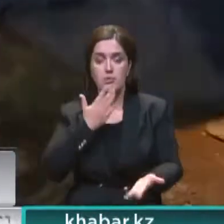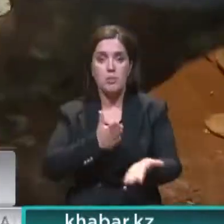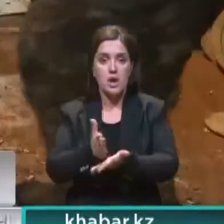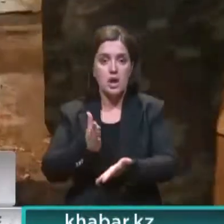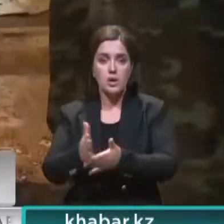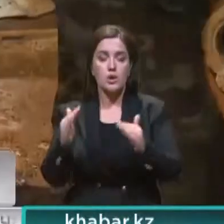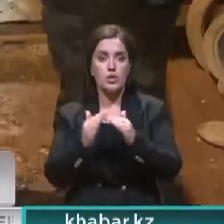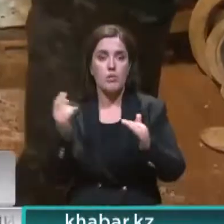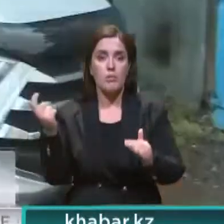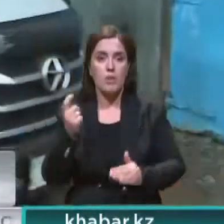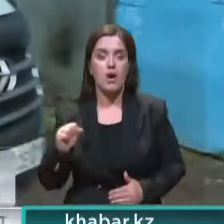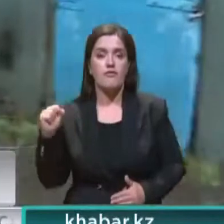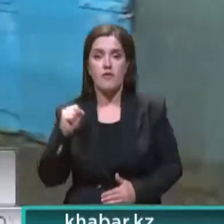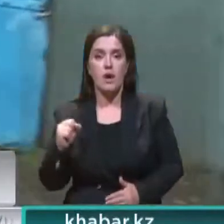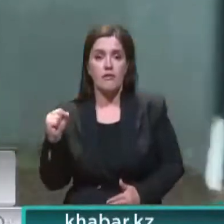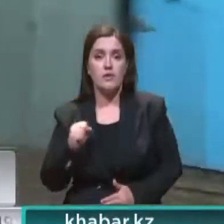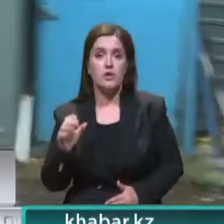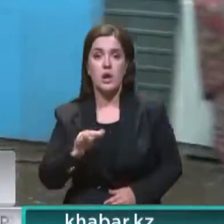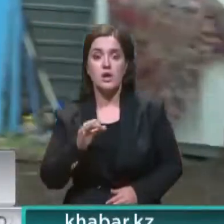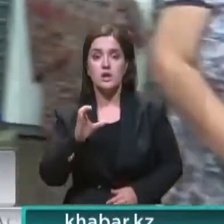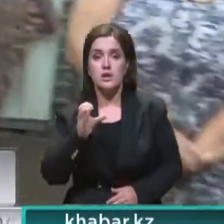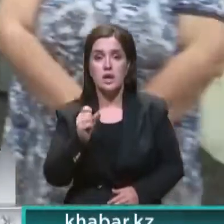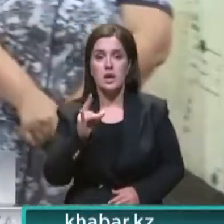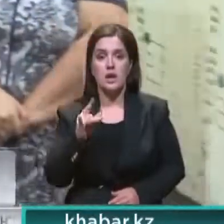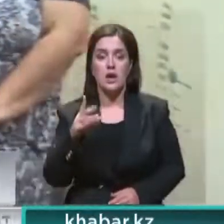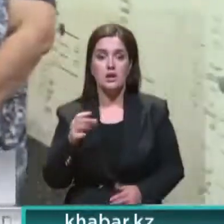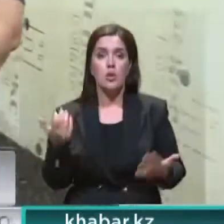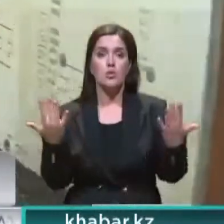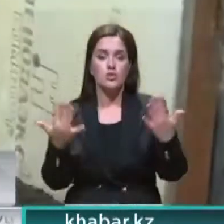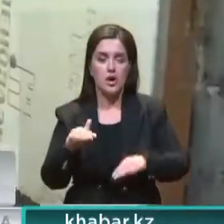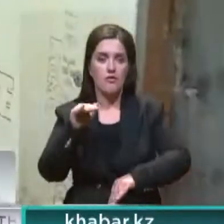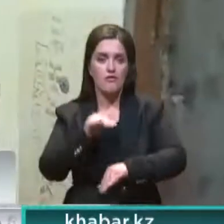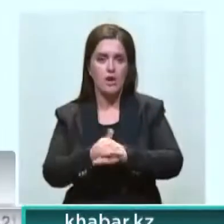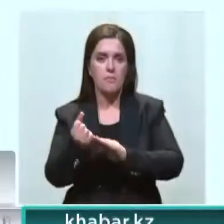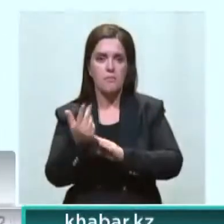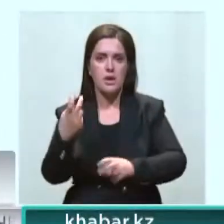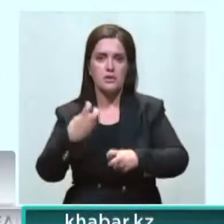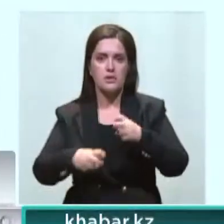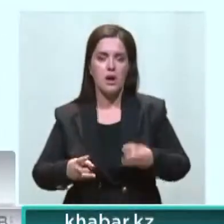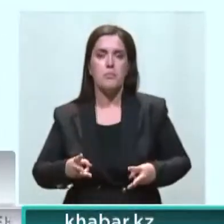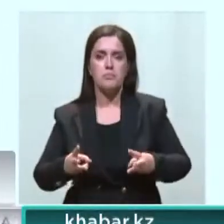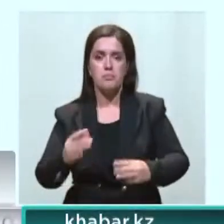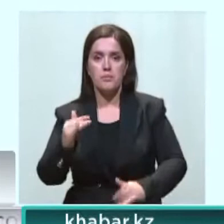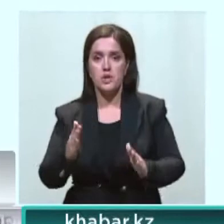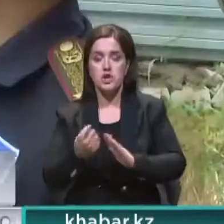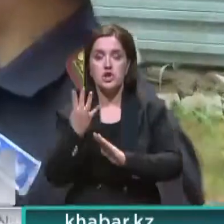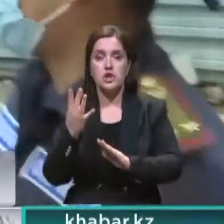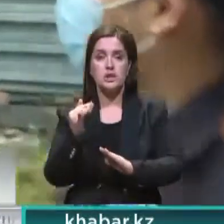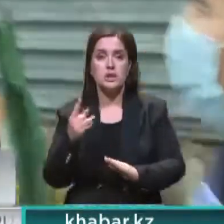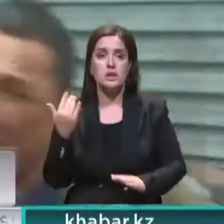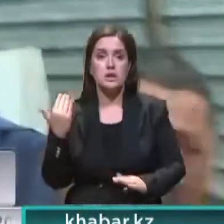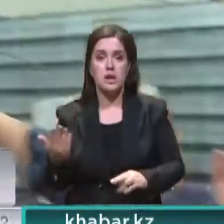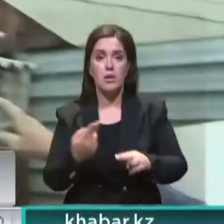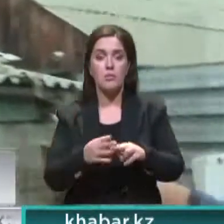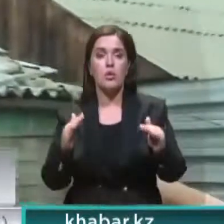секторе начались еще в августе. Только в районе Сарыарка специалисты уже выявили 15 неисправных печей. При том, что 4 из них как раз